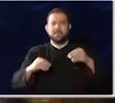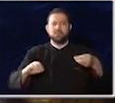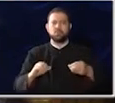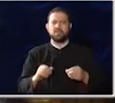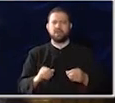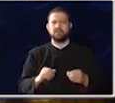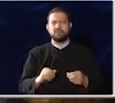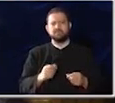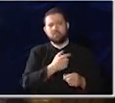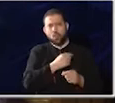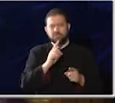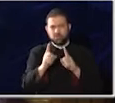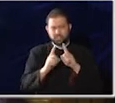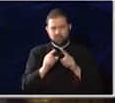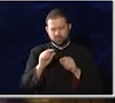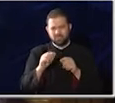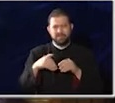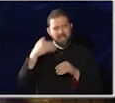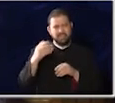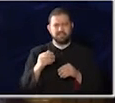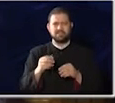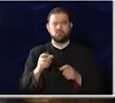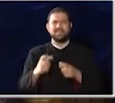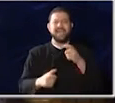mai târziu în cadrul acestei emisiuni despre faptul că